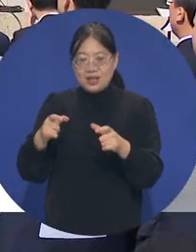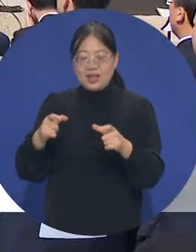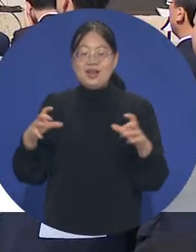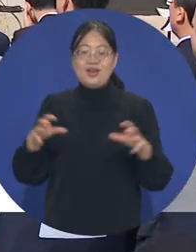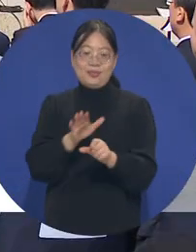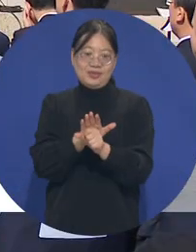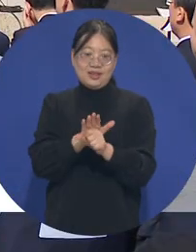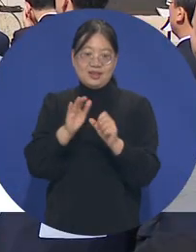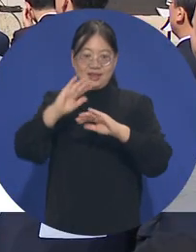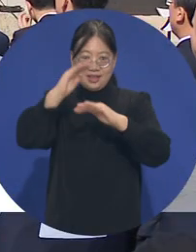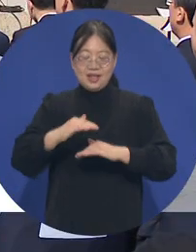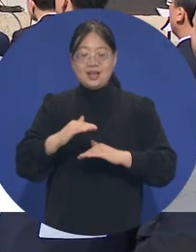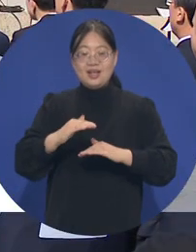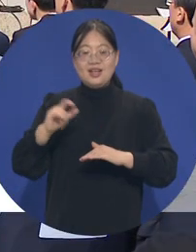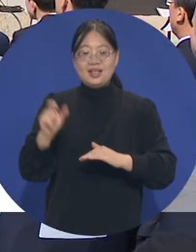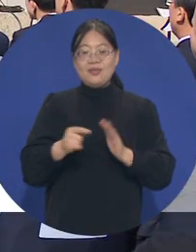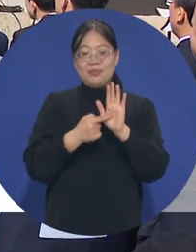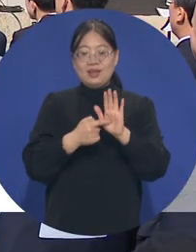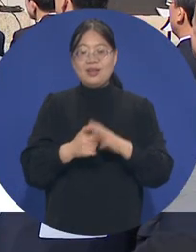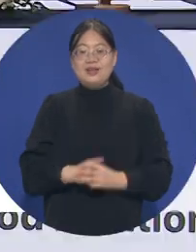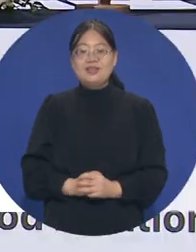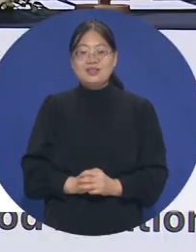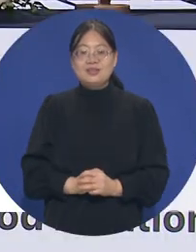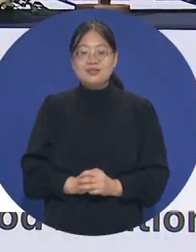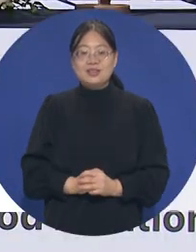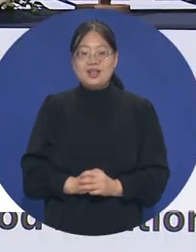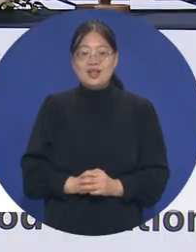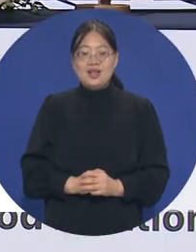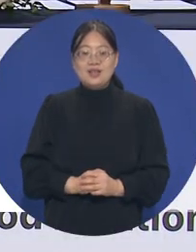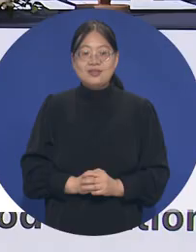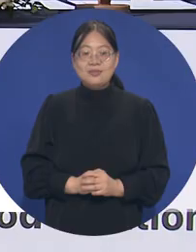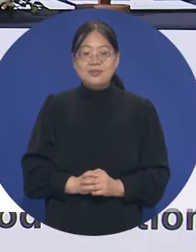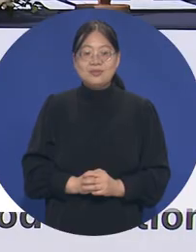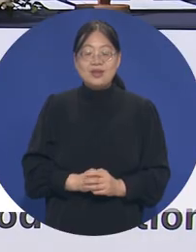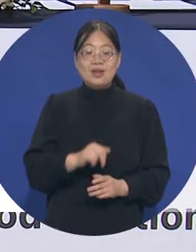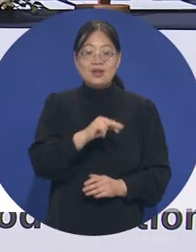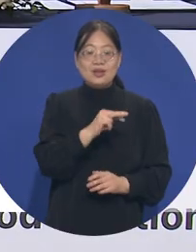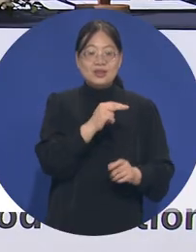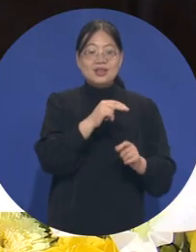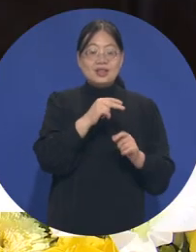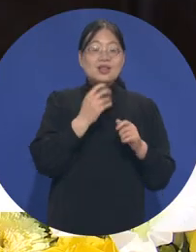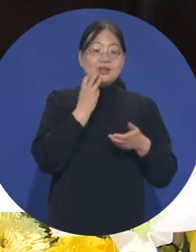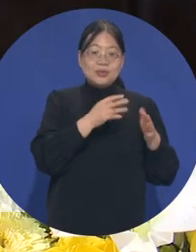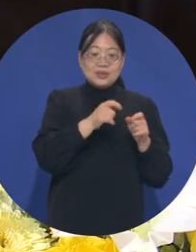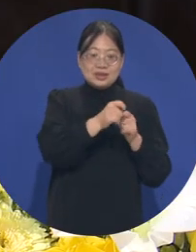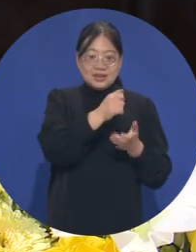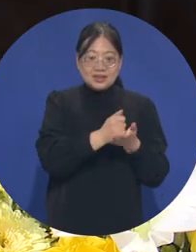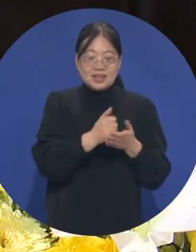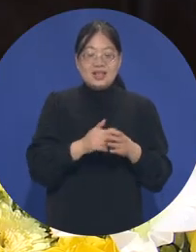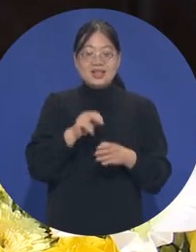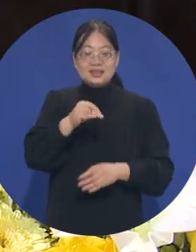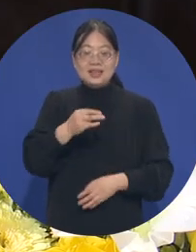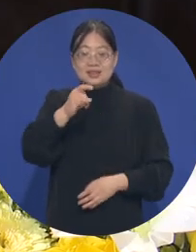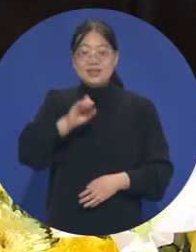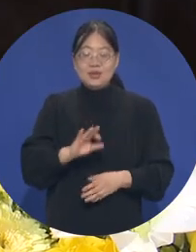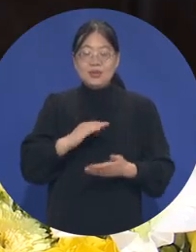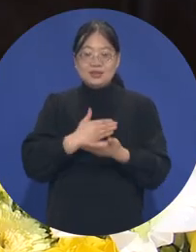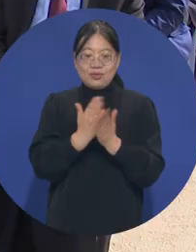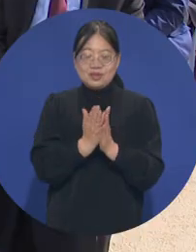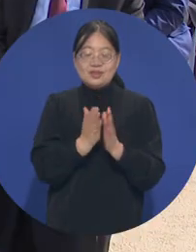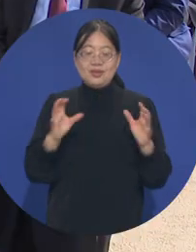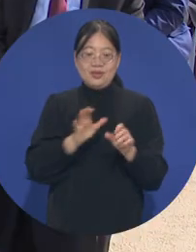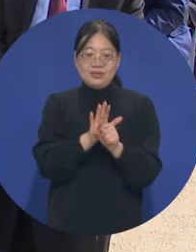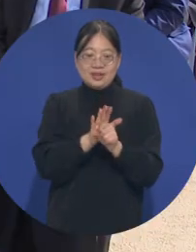협력을 강화하는 내용을 담고 있습니다. 이어 도담소 면담에서 두 지사는 스타트업과 교육, 관광교류와 관련한 협력 강화